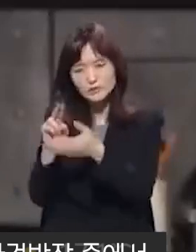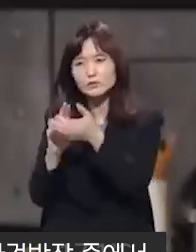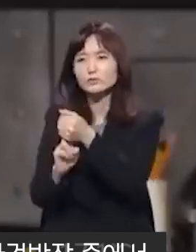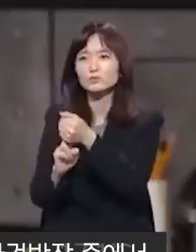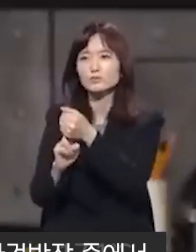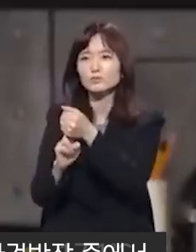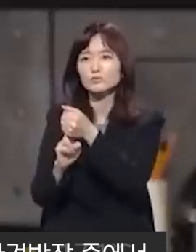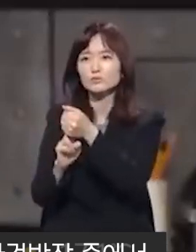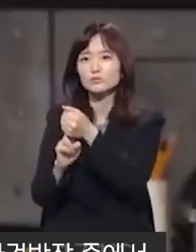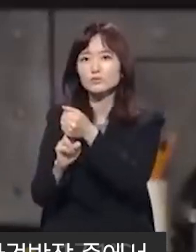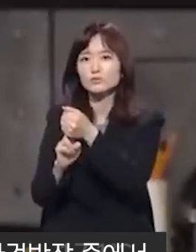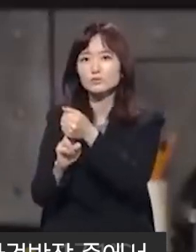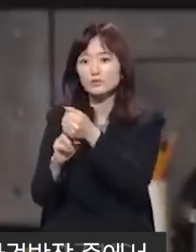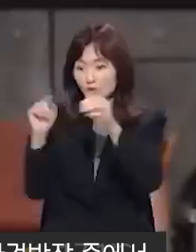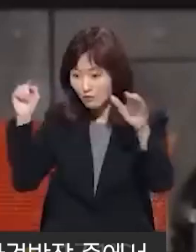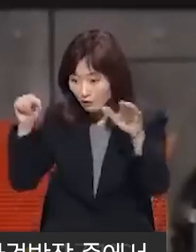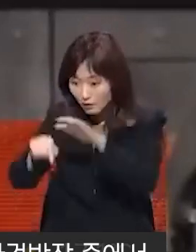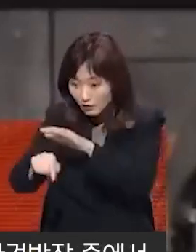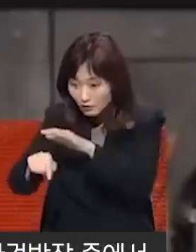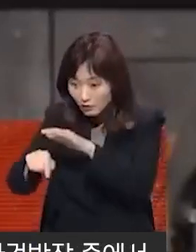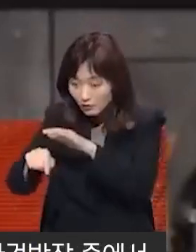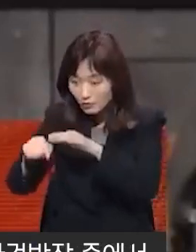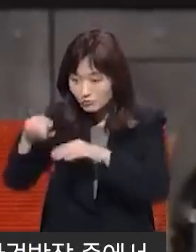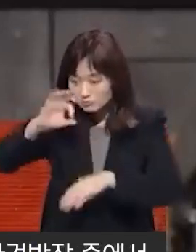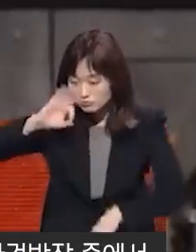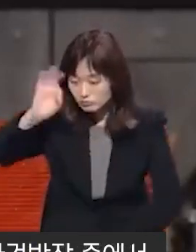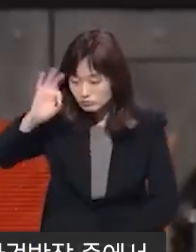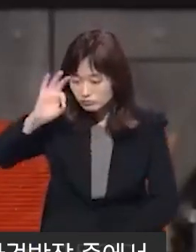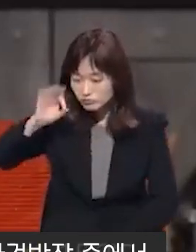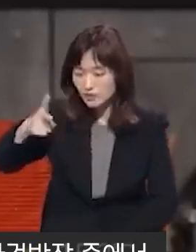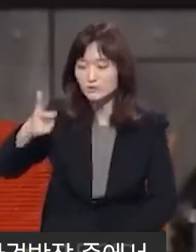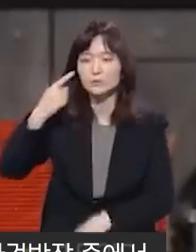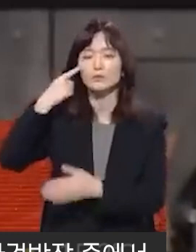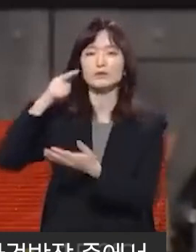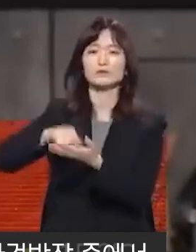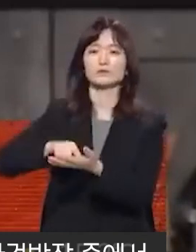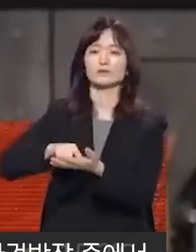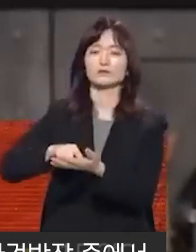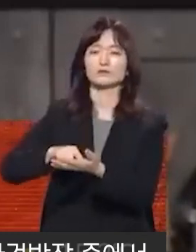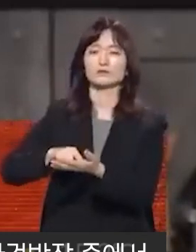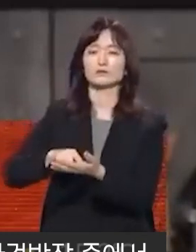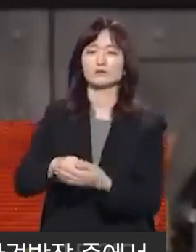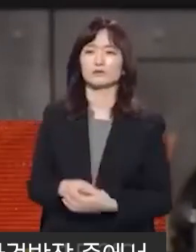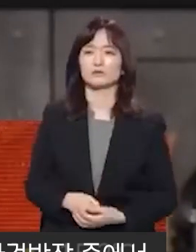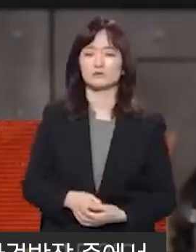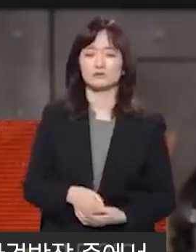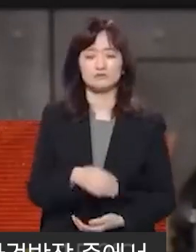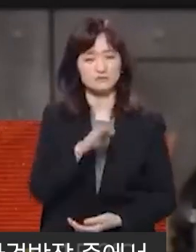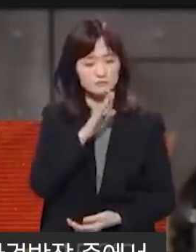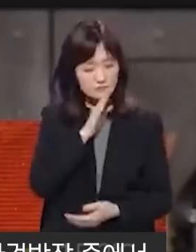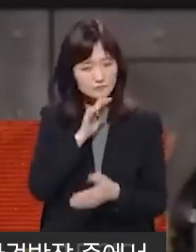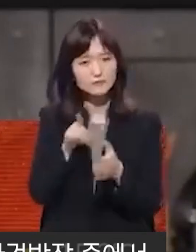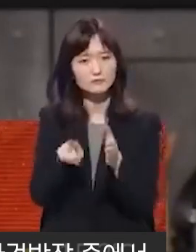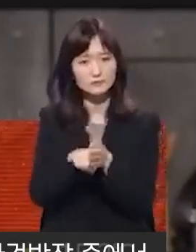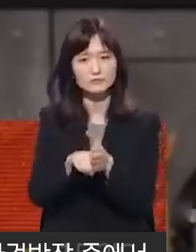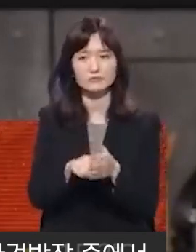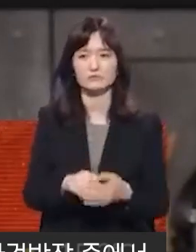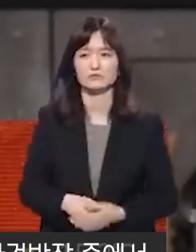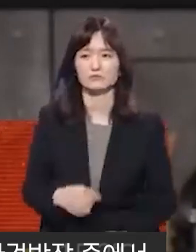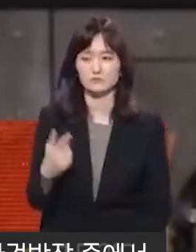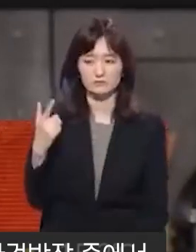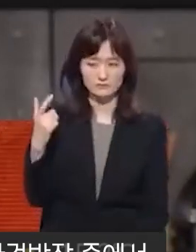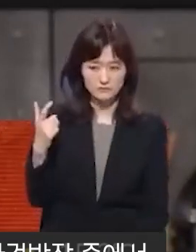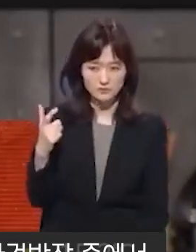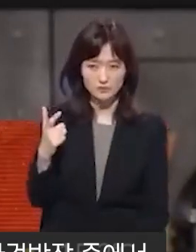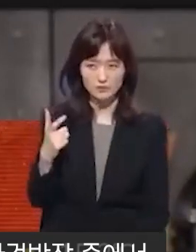적었는데 거기서 총을 찾은 거예요. 아. 그러니 이건 뭐 이거 상당히 신빙성이 높더라고 하죠. 우리 대한민국에서 뭐 총이 그렇게